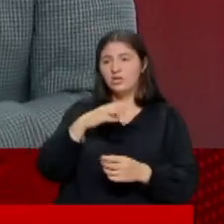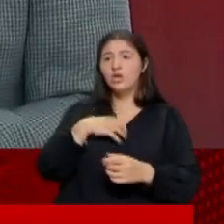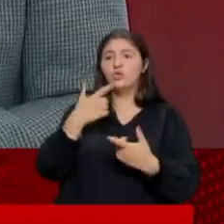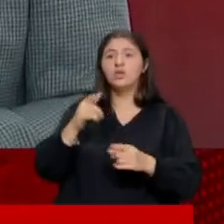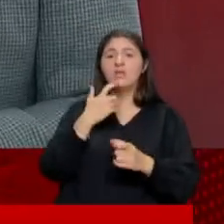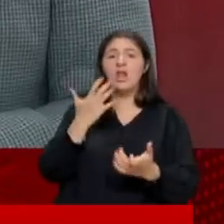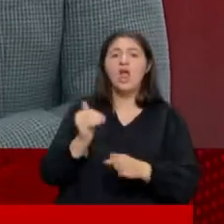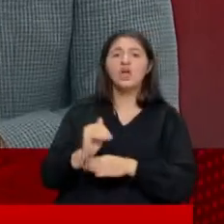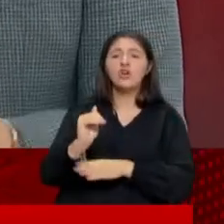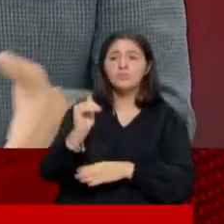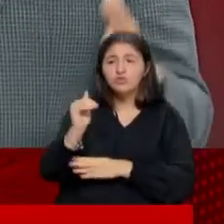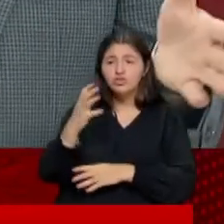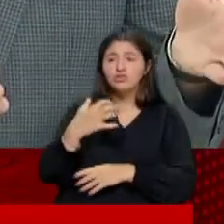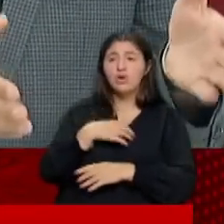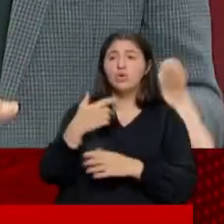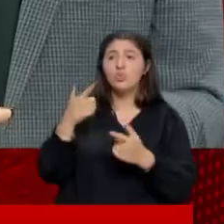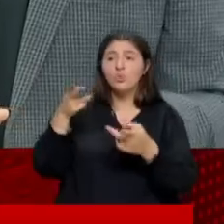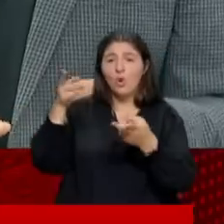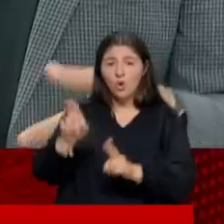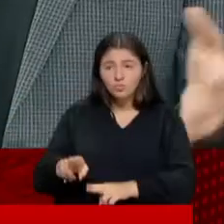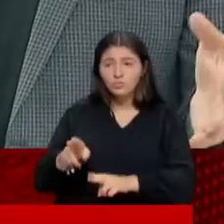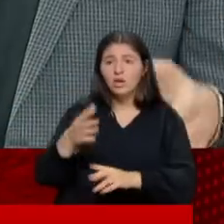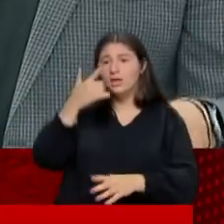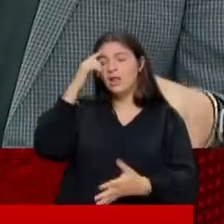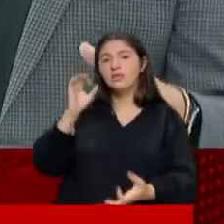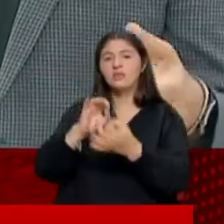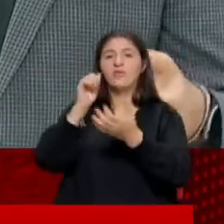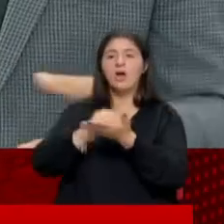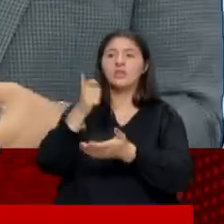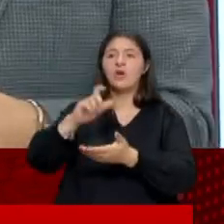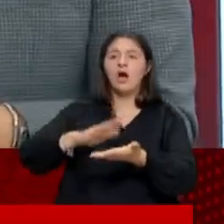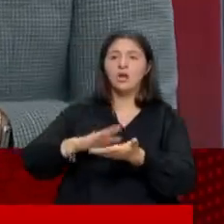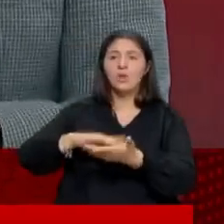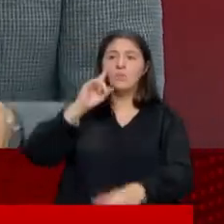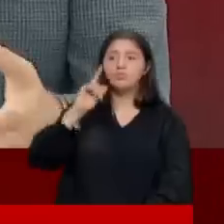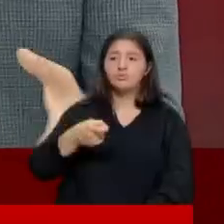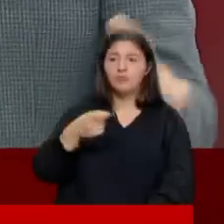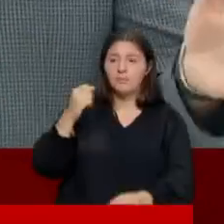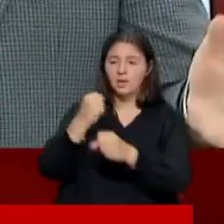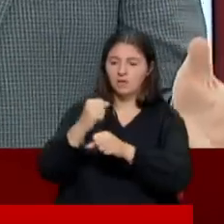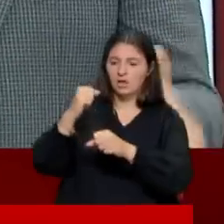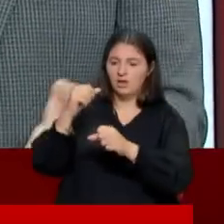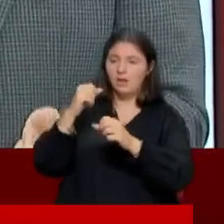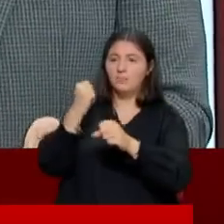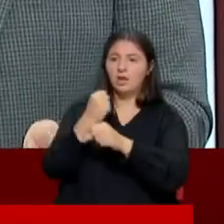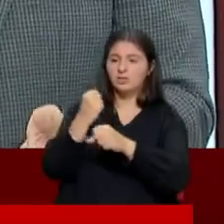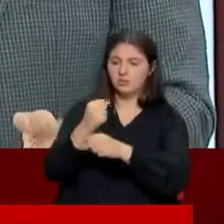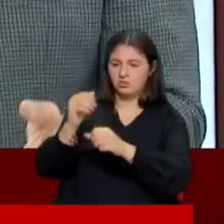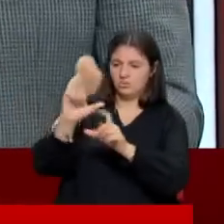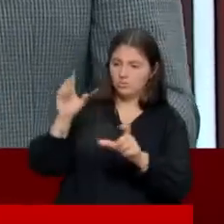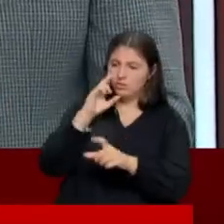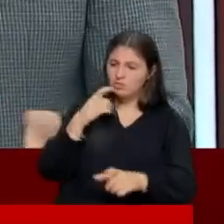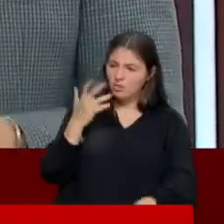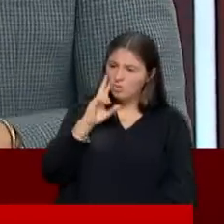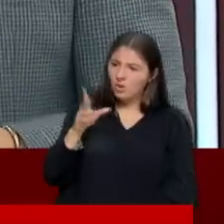köyünde yaşamış kendi köyünde ölmüş öyle Tesadüfen bir gazeteci arkadaşımız mezar taşından bulup ya adam yılla